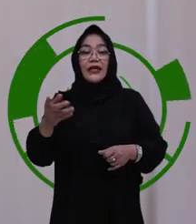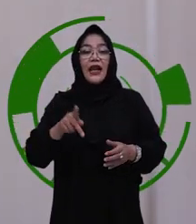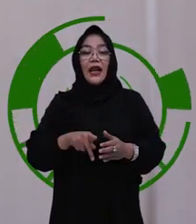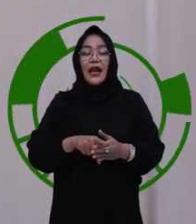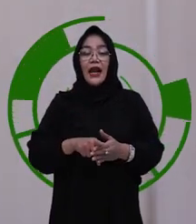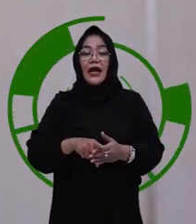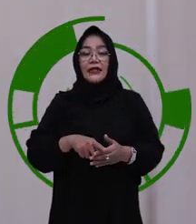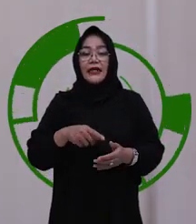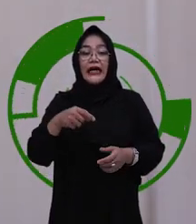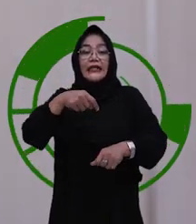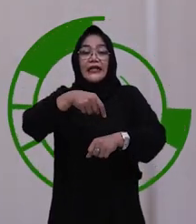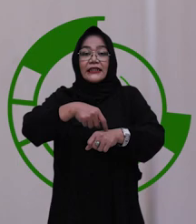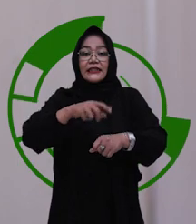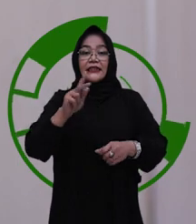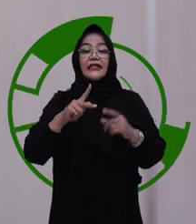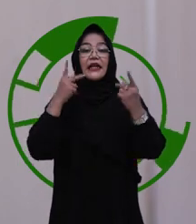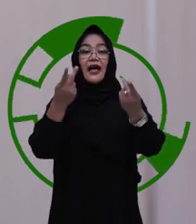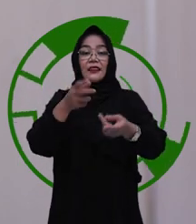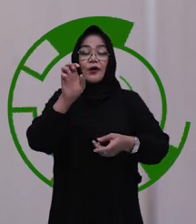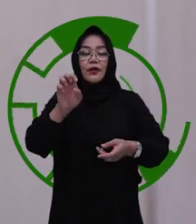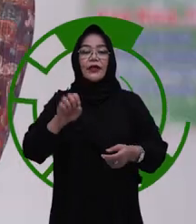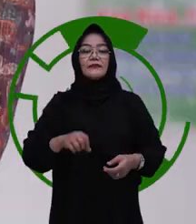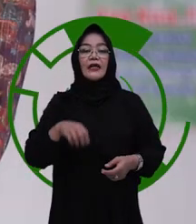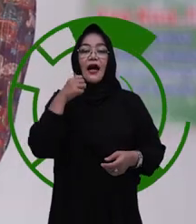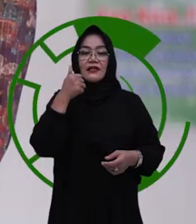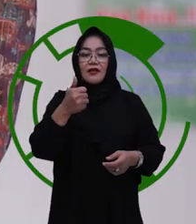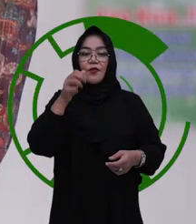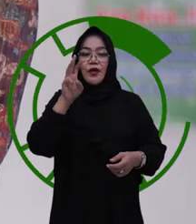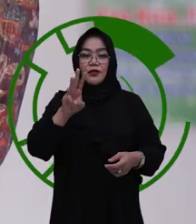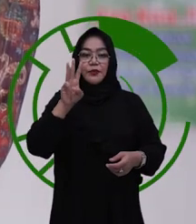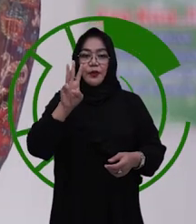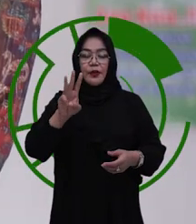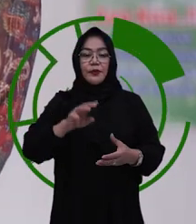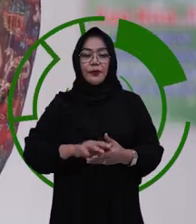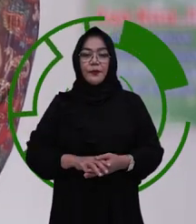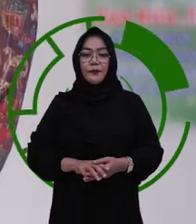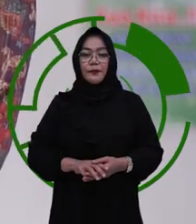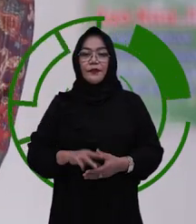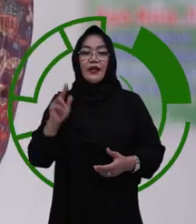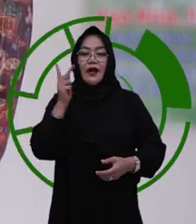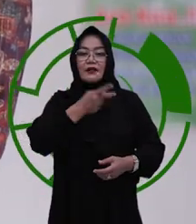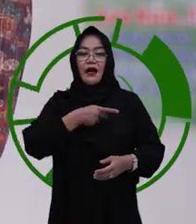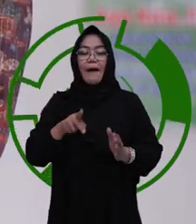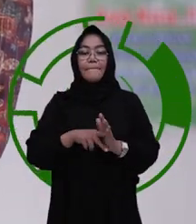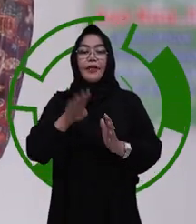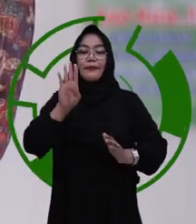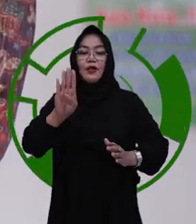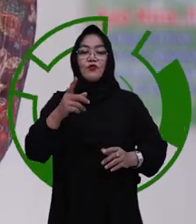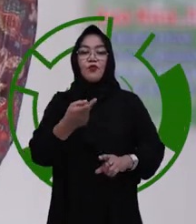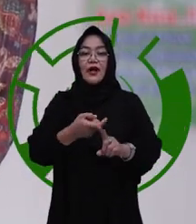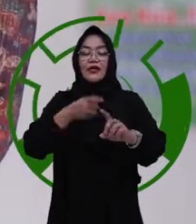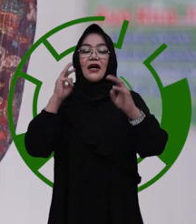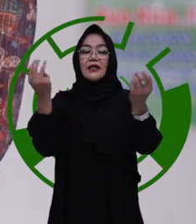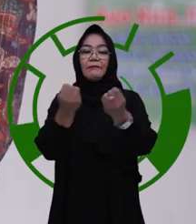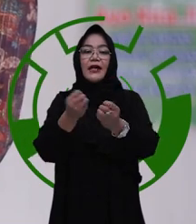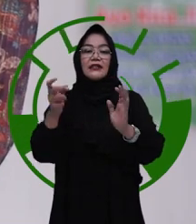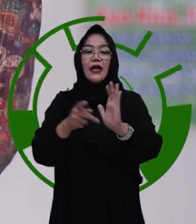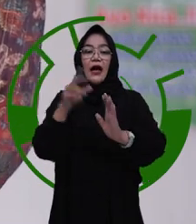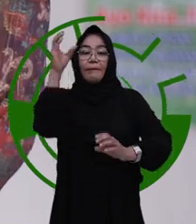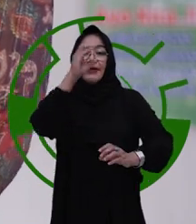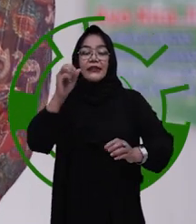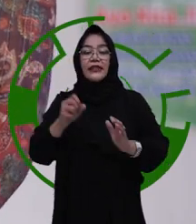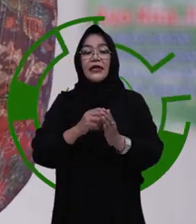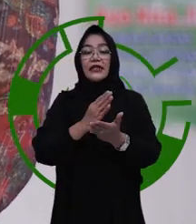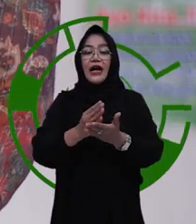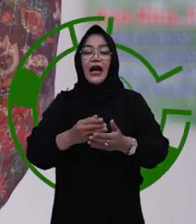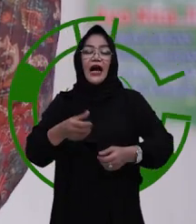menikmati pelayanan maksimal di kantor ini. Terima kasih. Assalamualaikum warahmatullahi wabarakatuh. Kami berdua dari masyarakat pencari